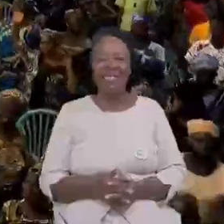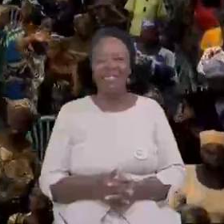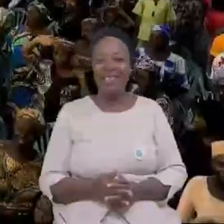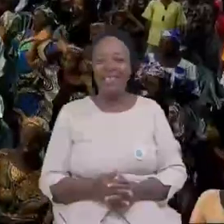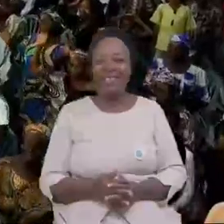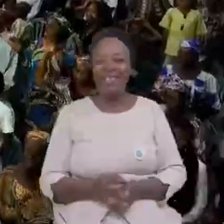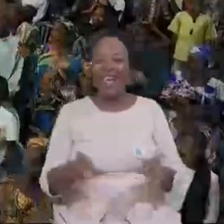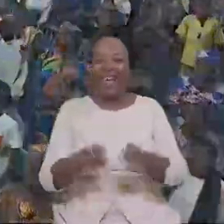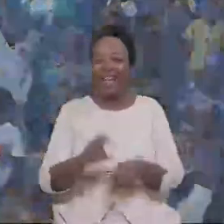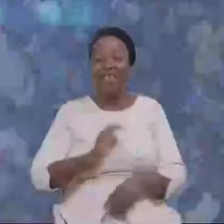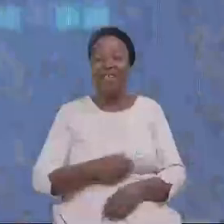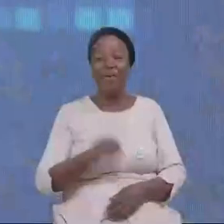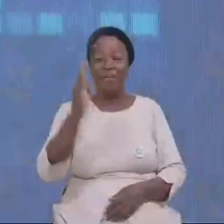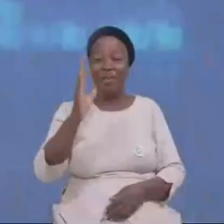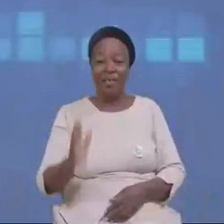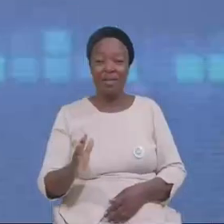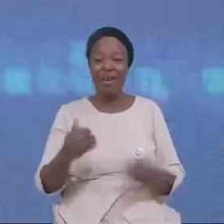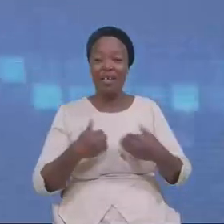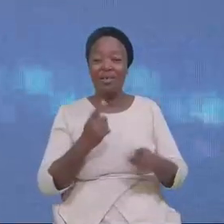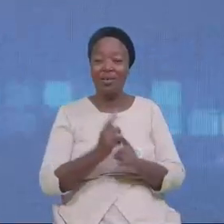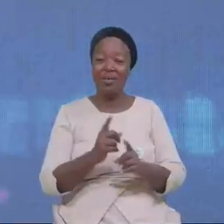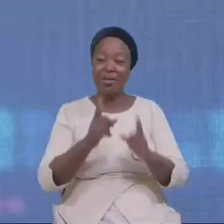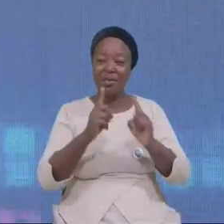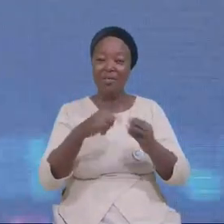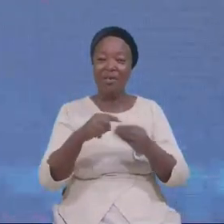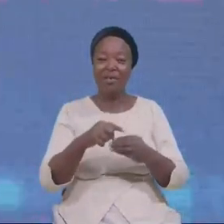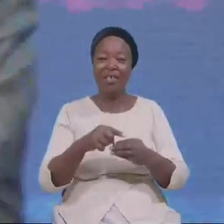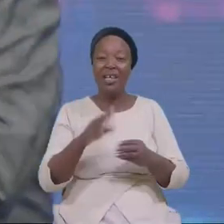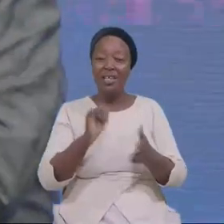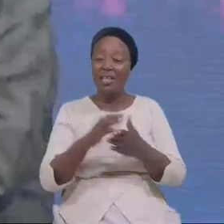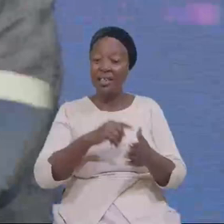Comme notre pasteur l'a dit,